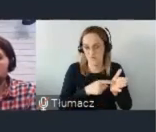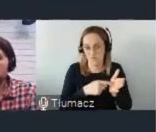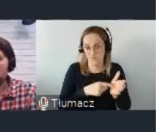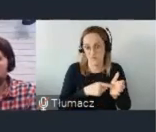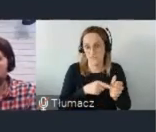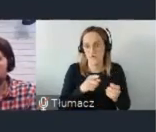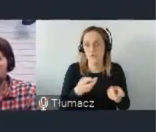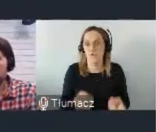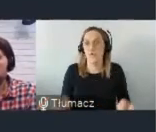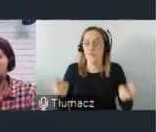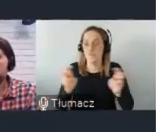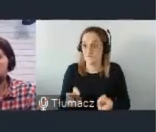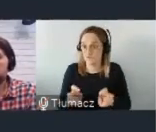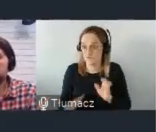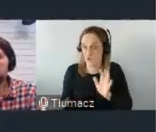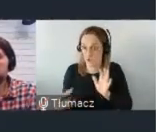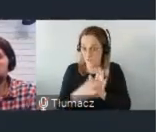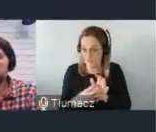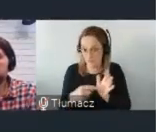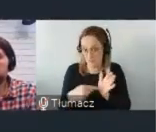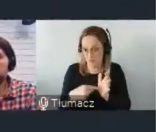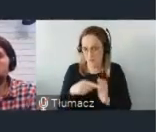czyli utwórz aplikację.